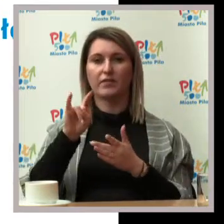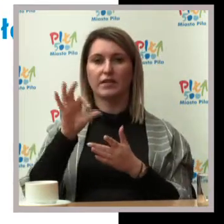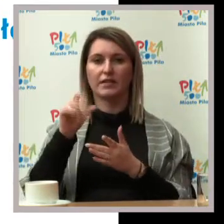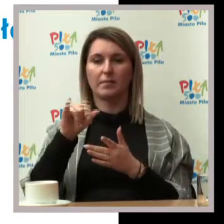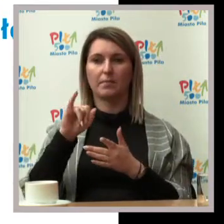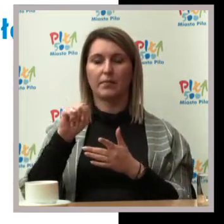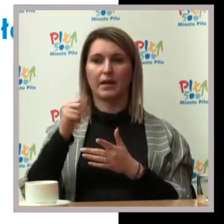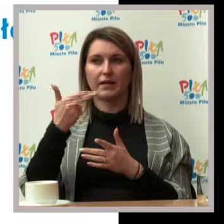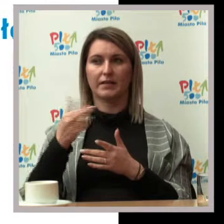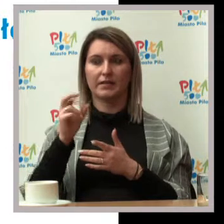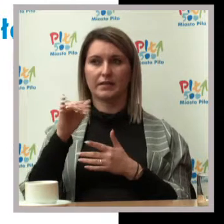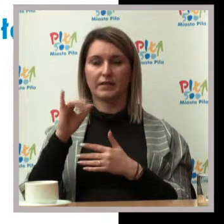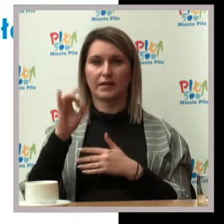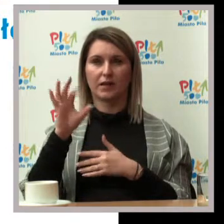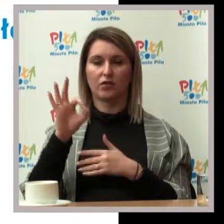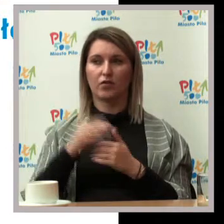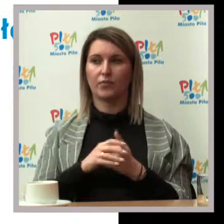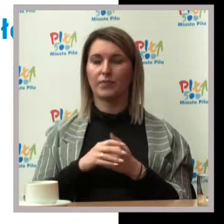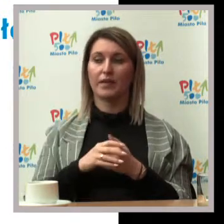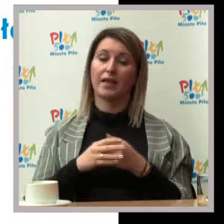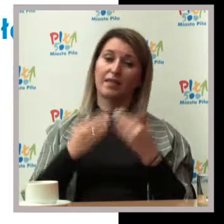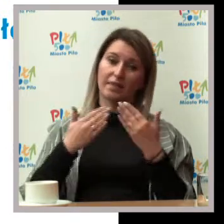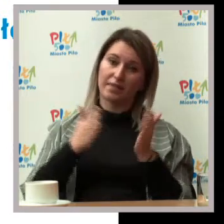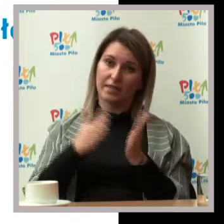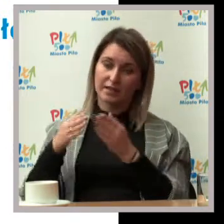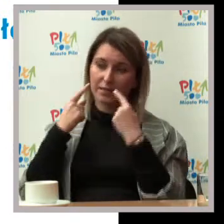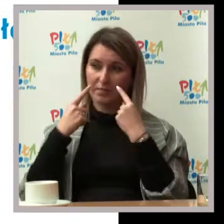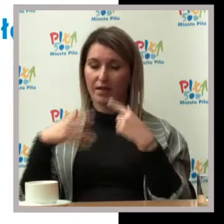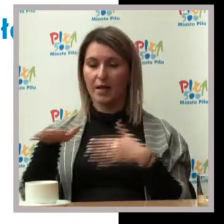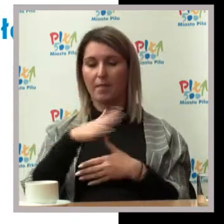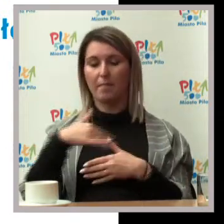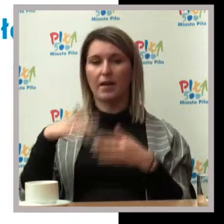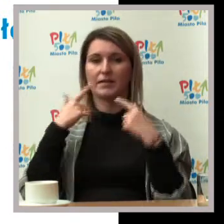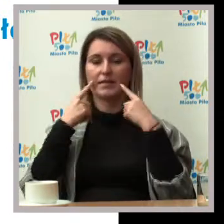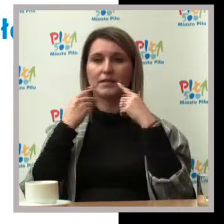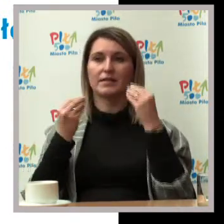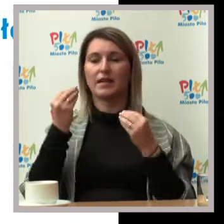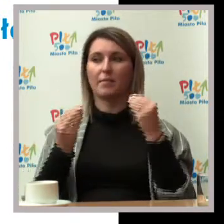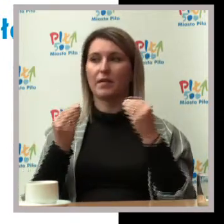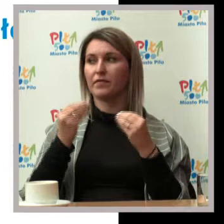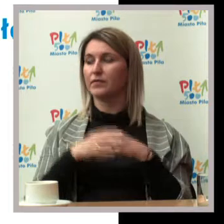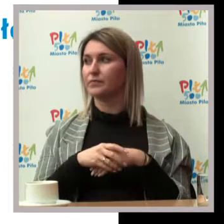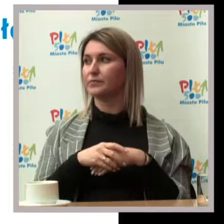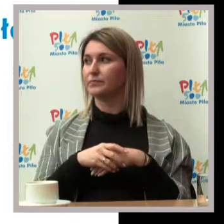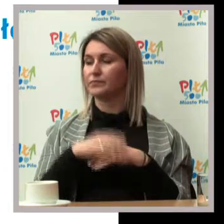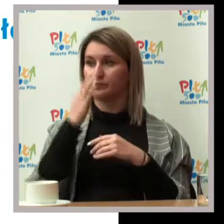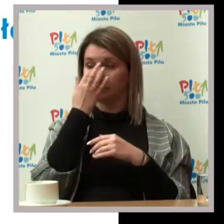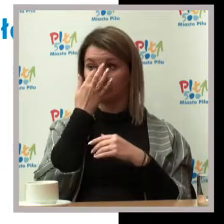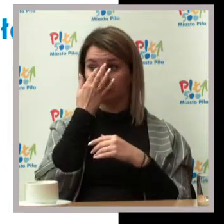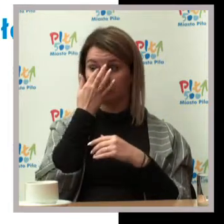Wyspiańskiego, kolejne elementy placów zabaw przy ulicy Rodakowskiego, przebudowę skweru w ulicy, w rejonie ulicy